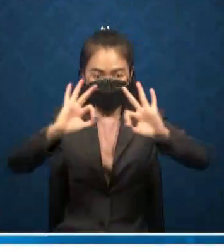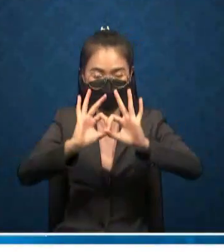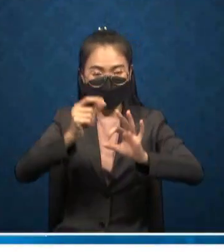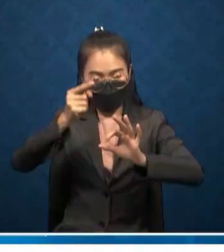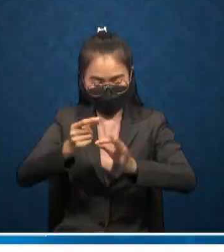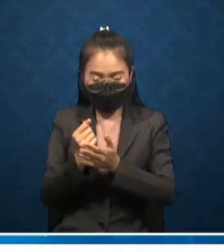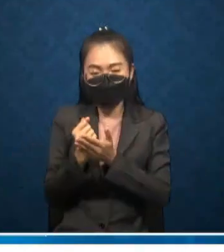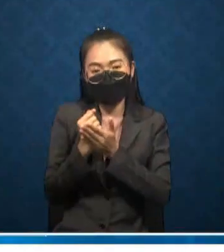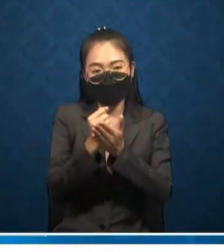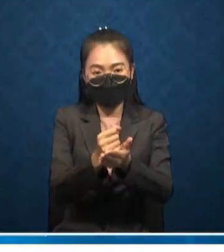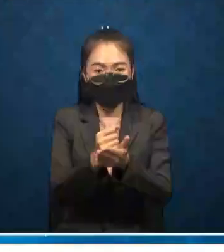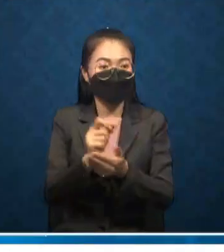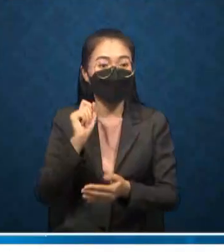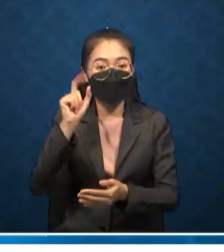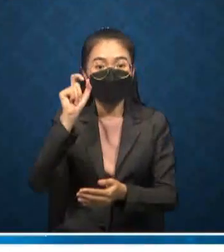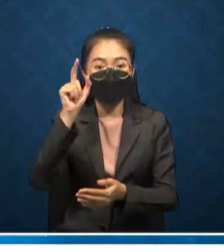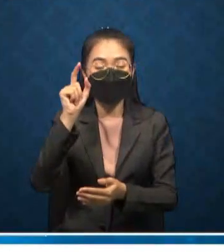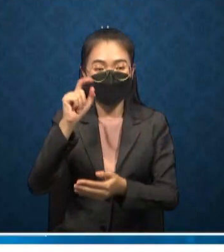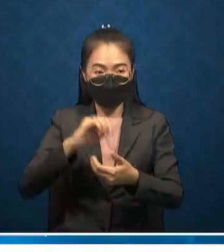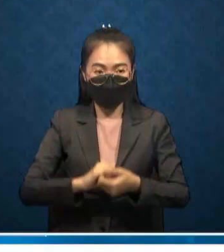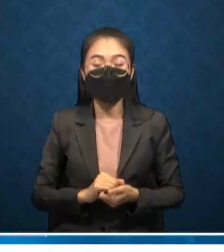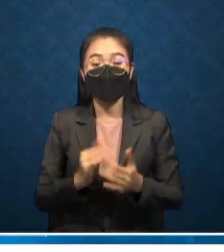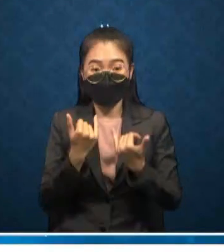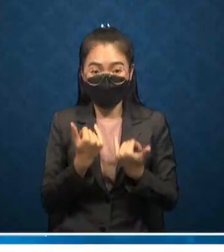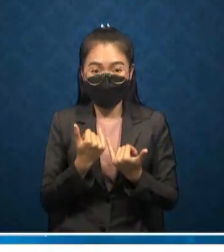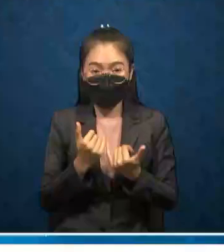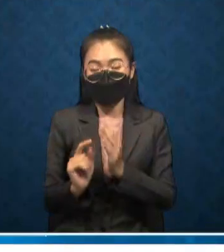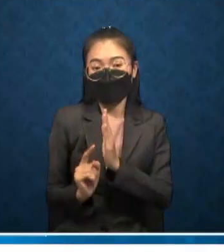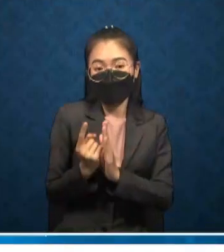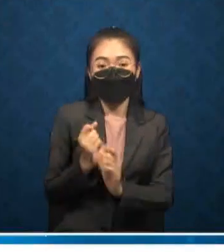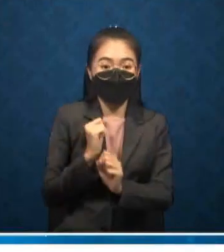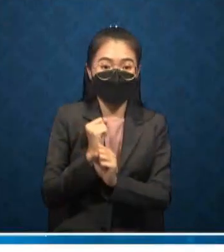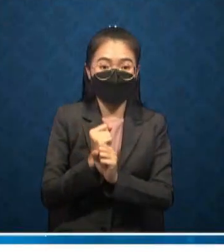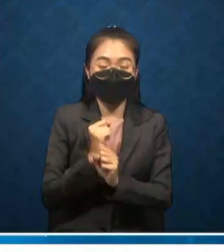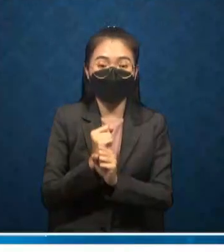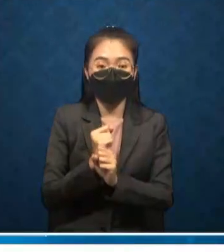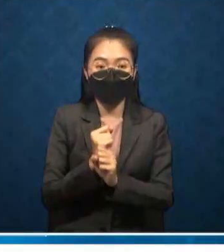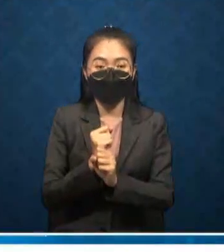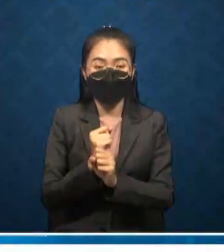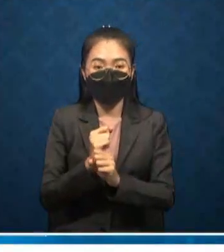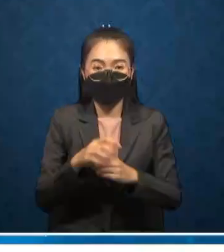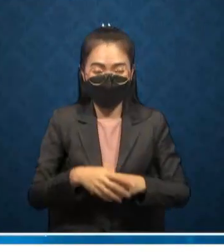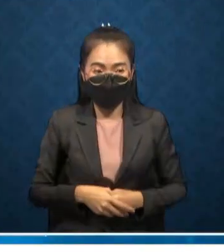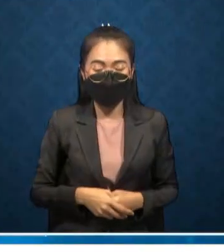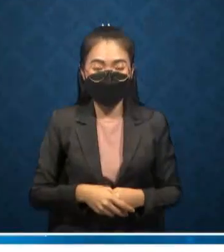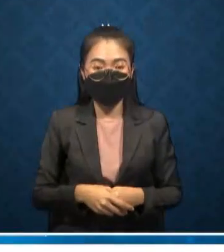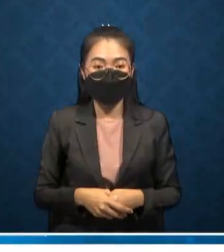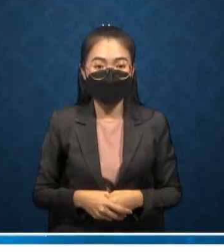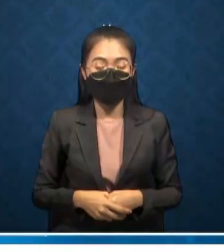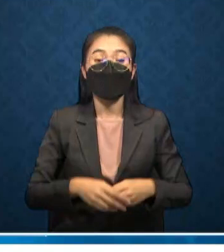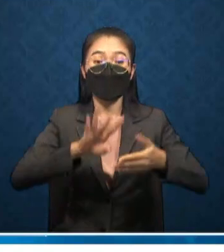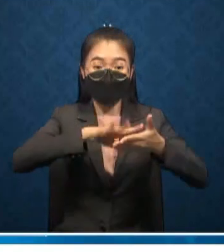นะครับบิ๊กล็อคก็คือการเปิดภูมิพื้นที่ศิลปะวัฒนธรรมนะคะอันนี้ก็แสดงให้เห็นว่า